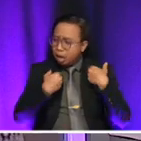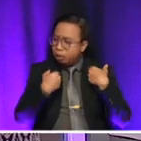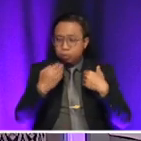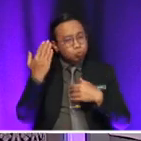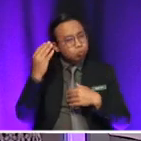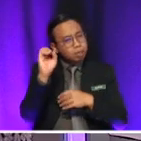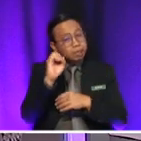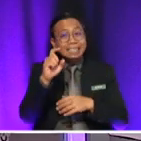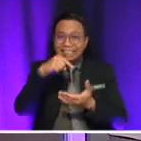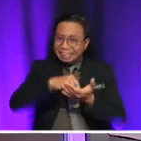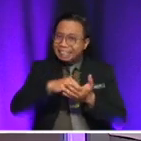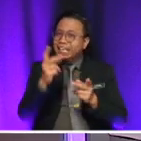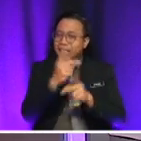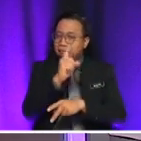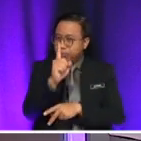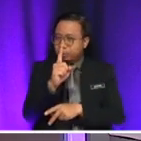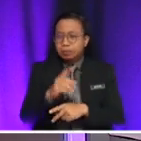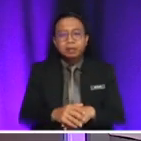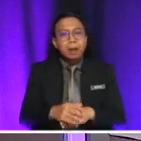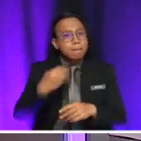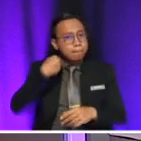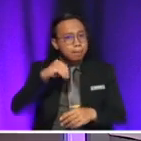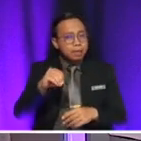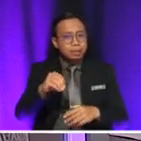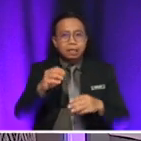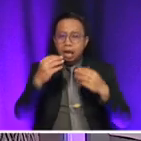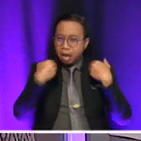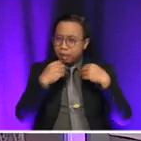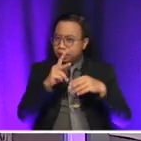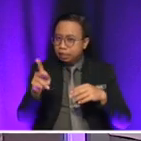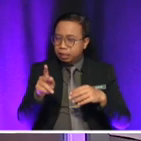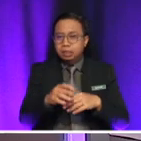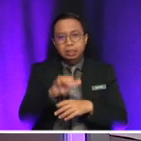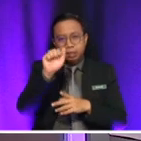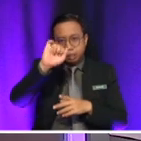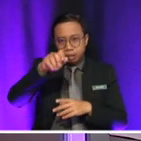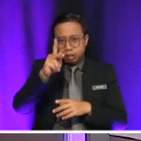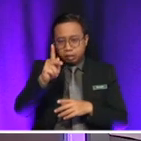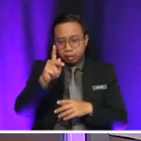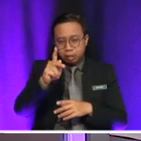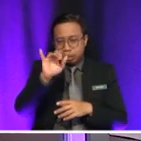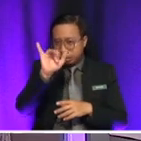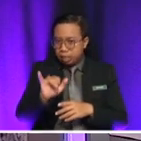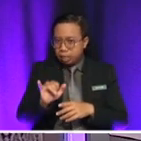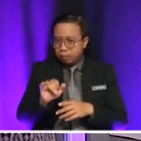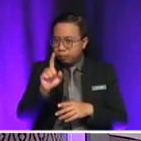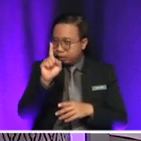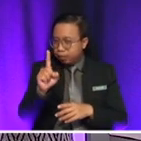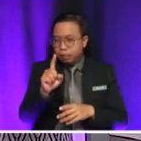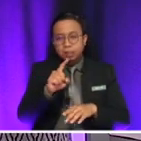pertama kali jadi mereka mewujudkan jawatan kuasa peliharanya buat kalian pertama pada